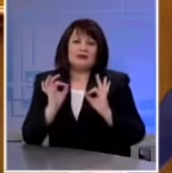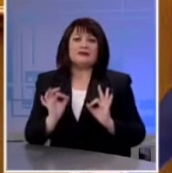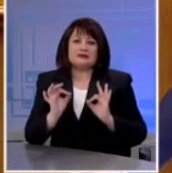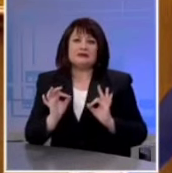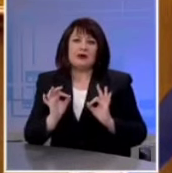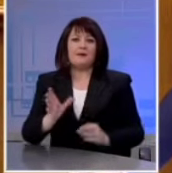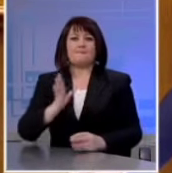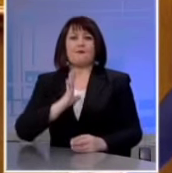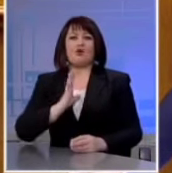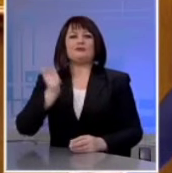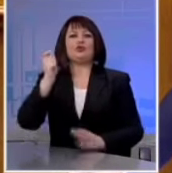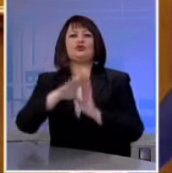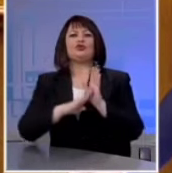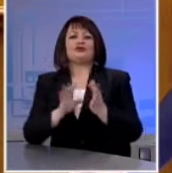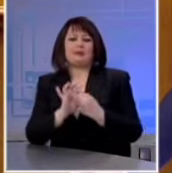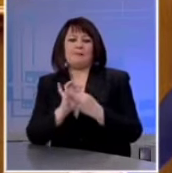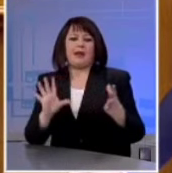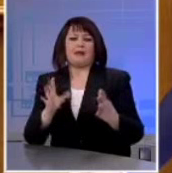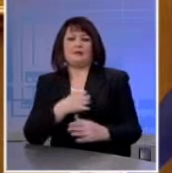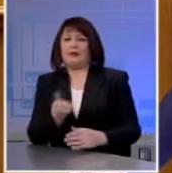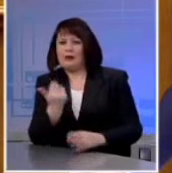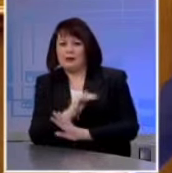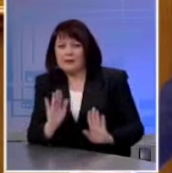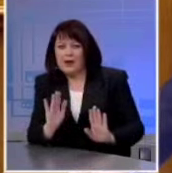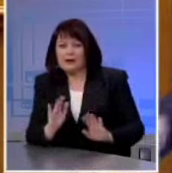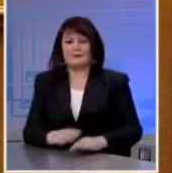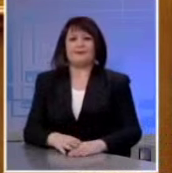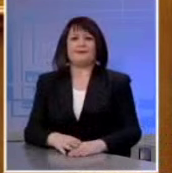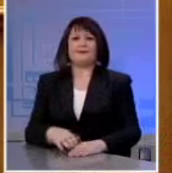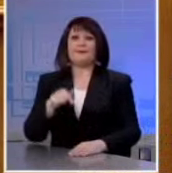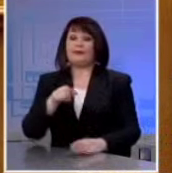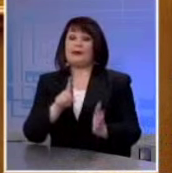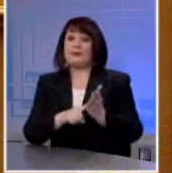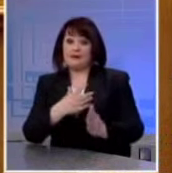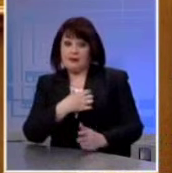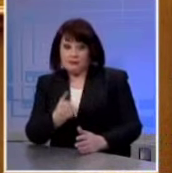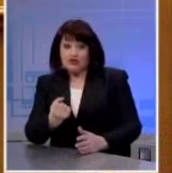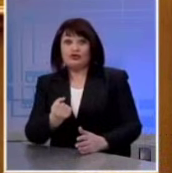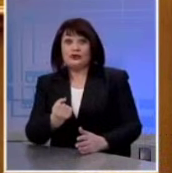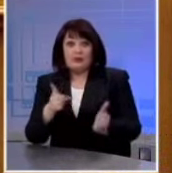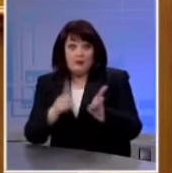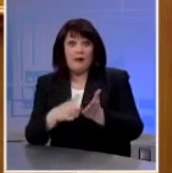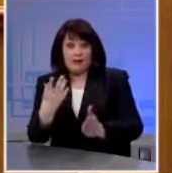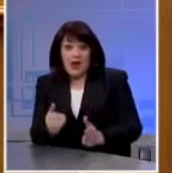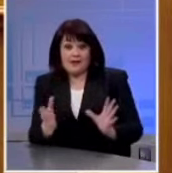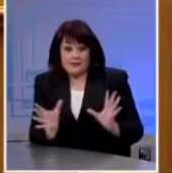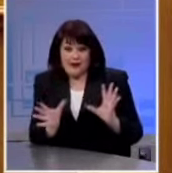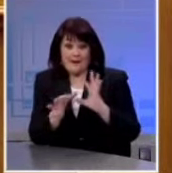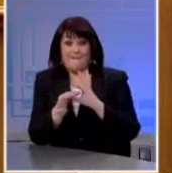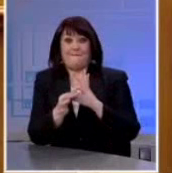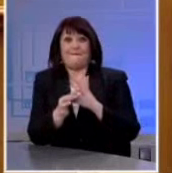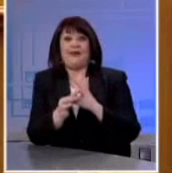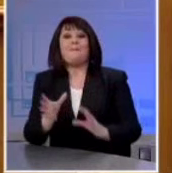στους πολίτες και στο πολιτικό σύστημα. Και αυτή τη σχέση εμπιστοσύνης είναι που πρέπει να επανασυγκολήσουμε,